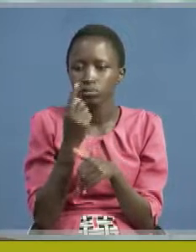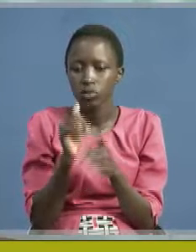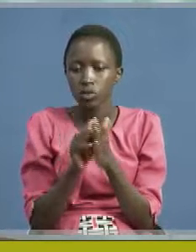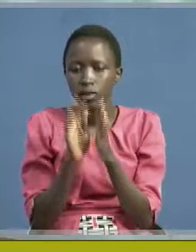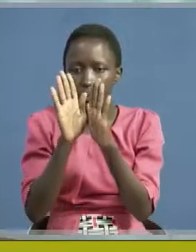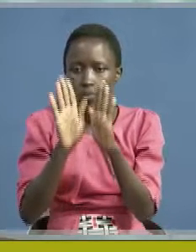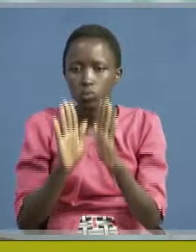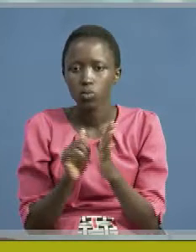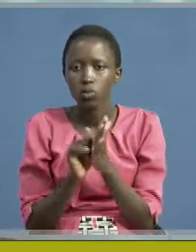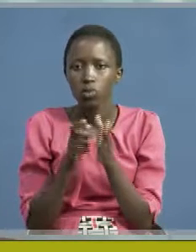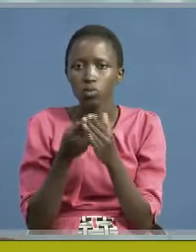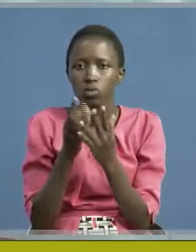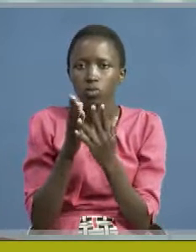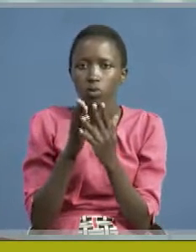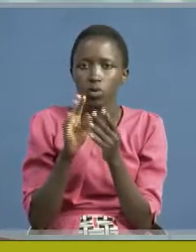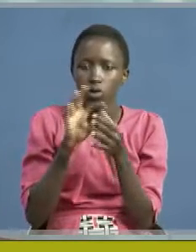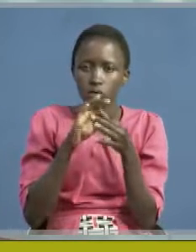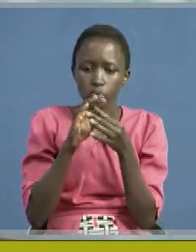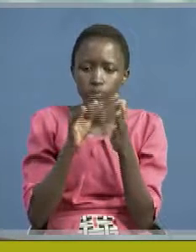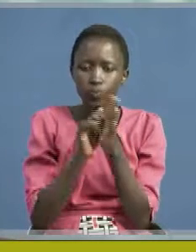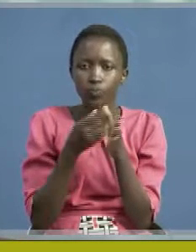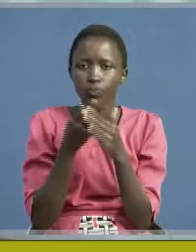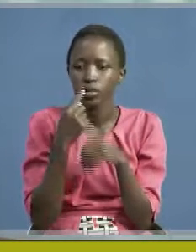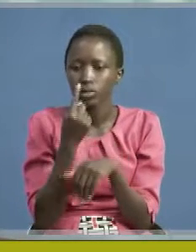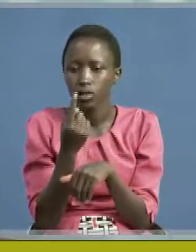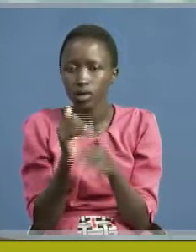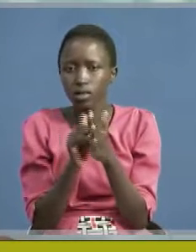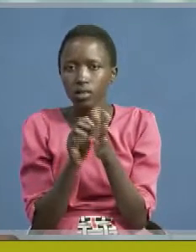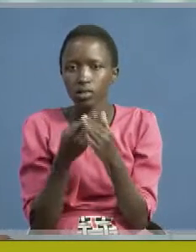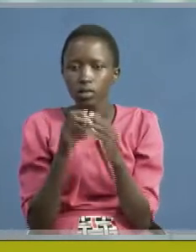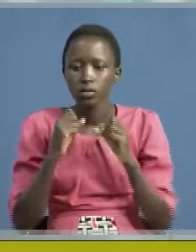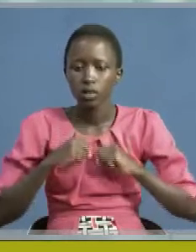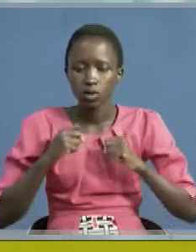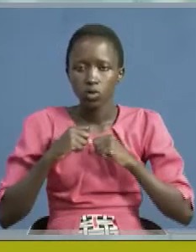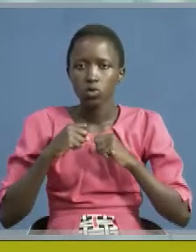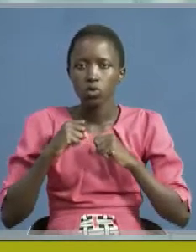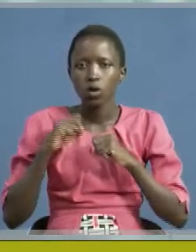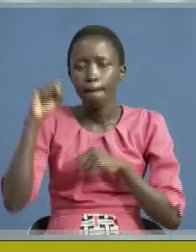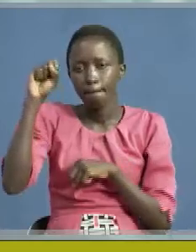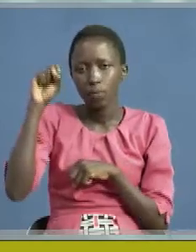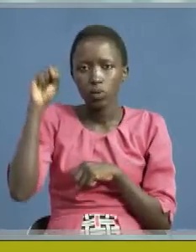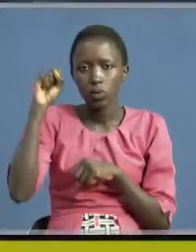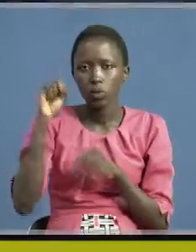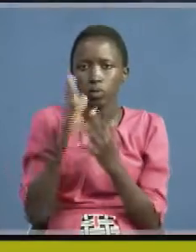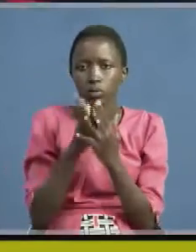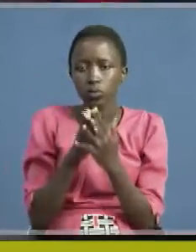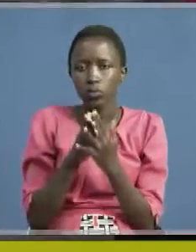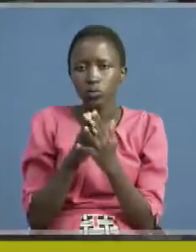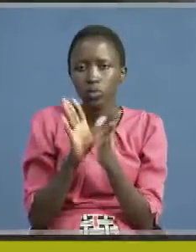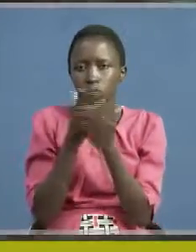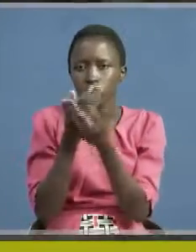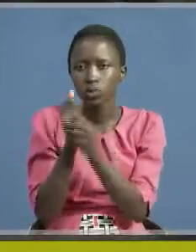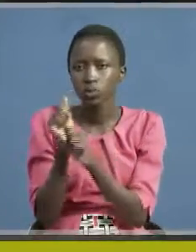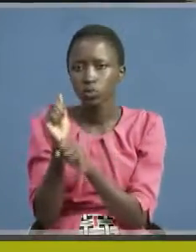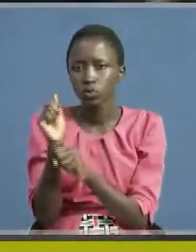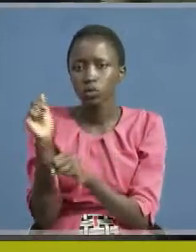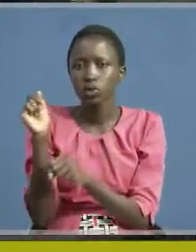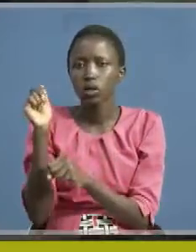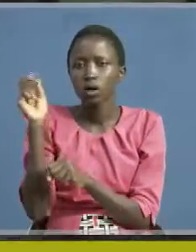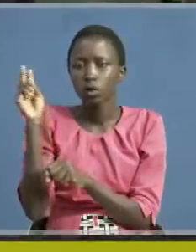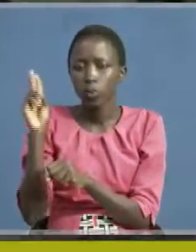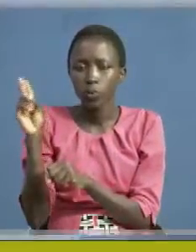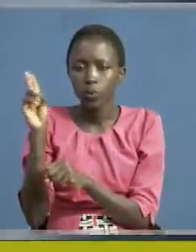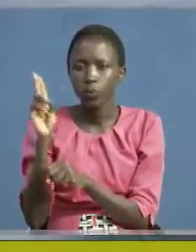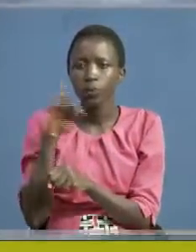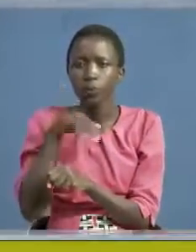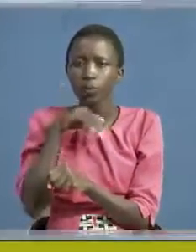umuhimu wa utangamano wa kitaifa, wakisema kuwa mafikiano ya kisiasa baina ya rais Uhuru Kenyatta na kinara wa upinzani Raila Odinga